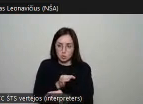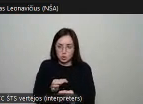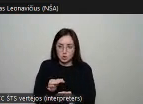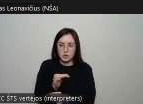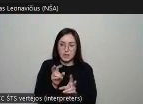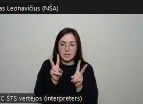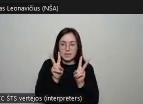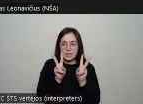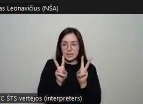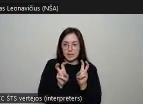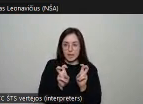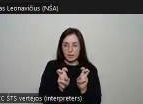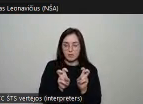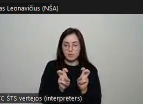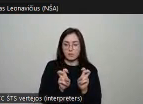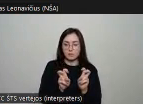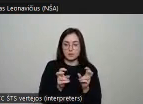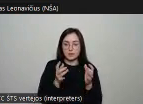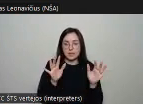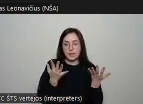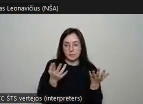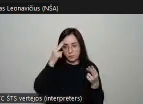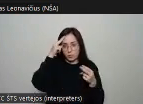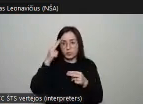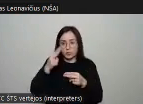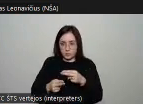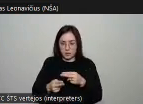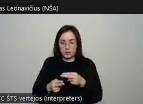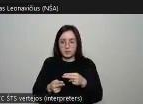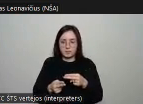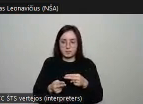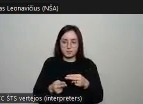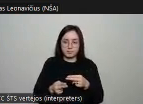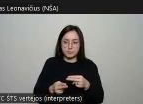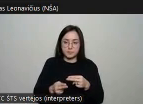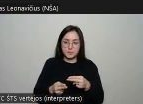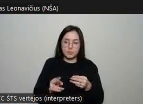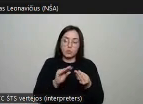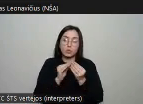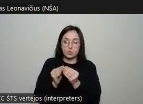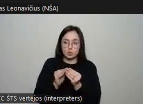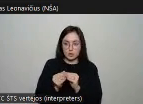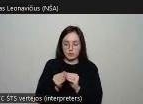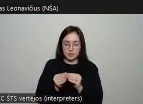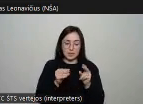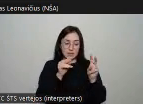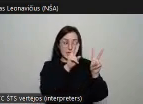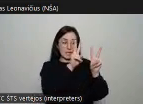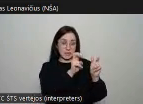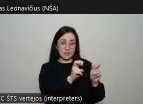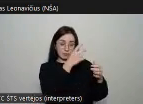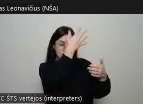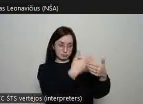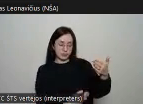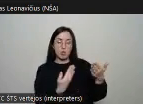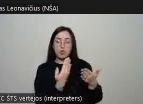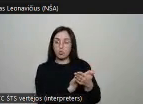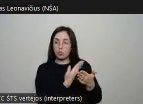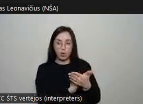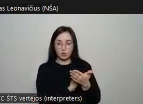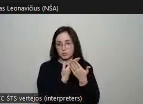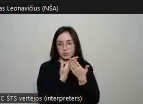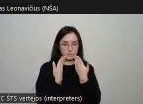ir taip nusprendėm, kad nutarėm, kad tos temos nėra naujos. Nėra